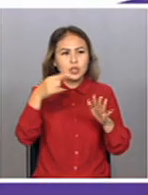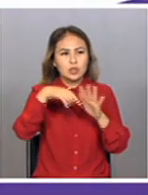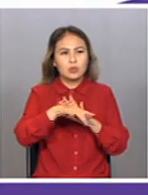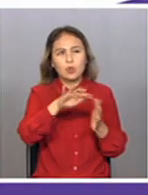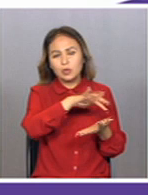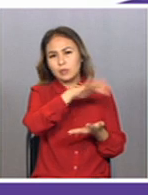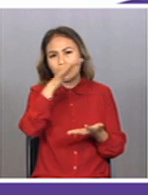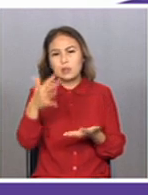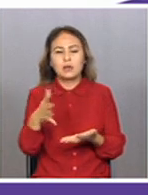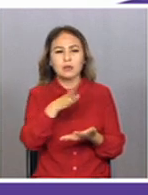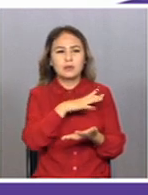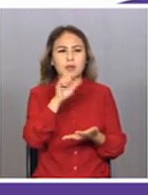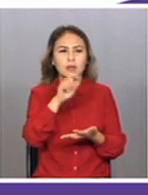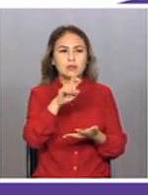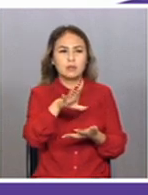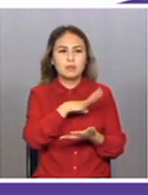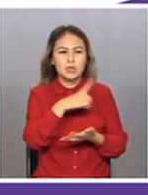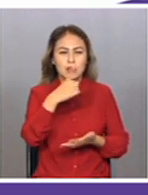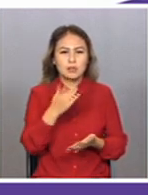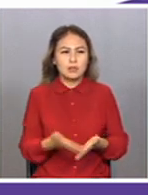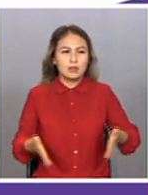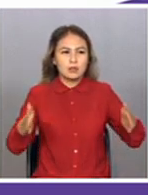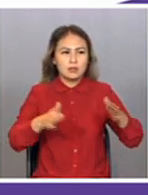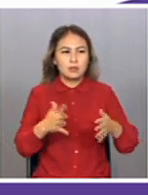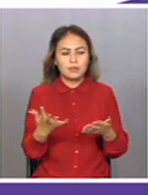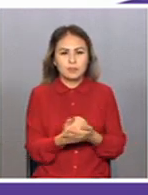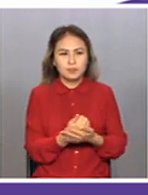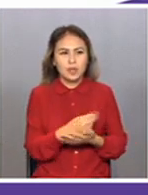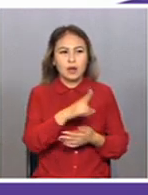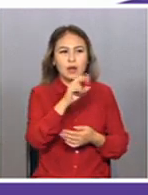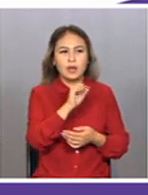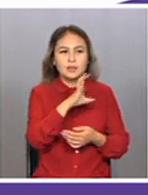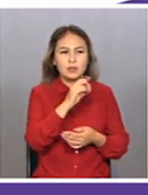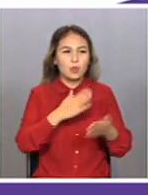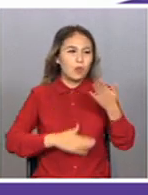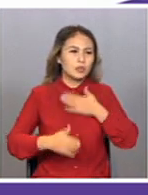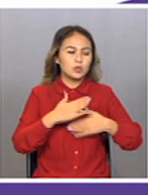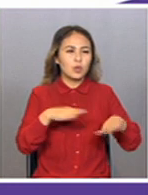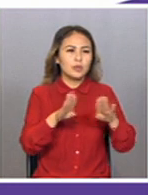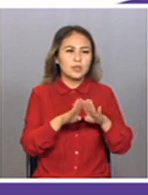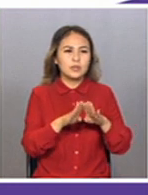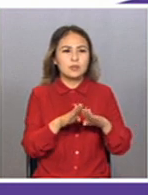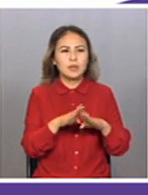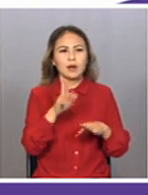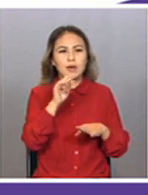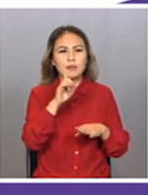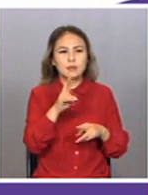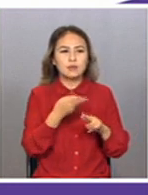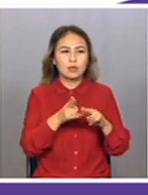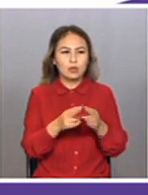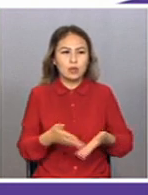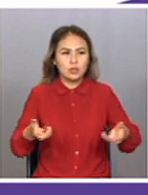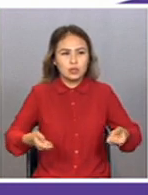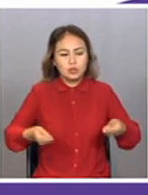ішіне толтырып алтын салынған бір қара қазан көрінеді. Қасеннің қуанышы қойнына сыймай,